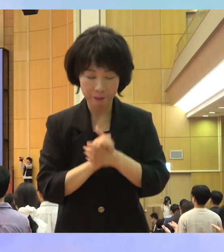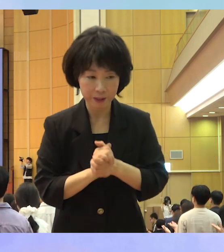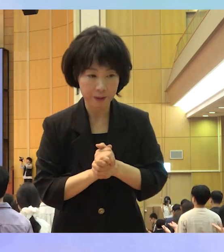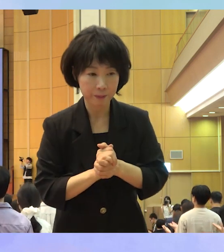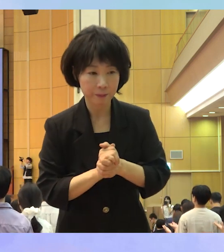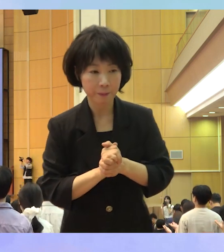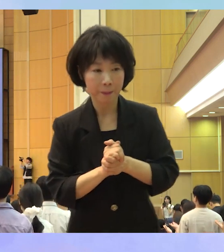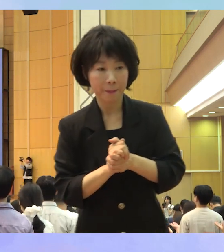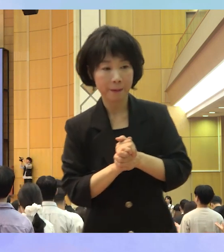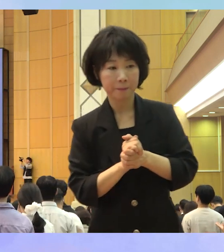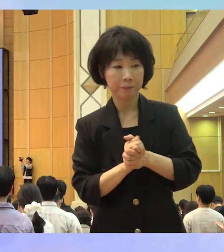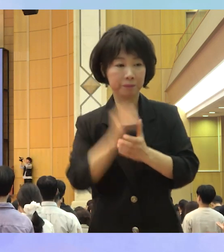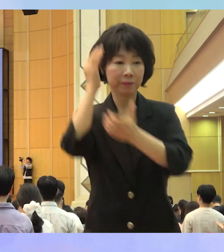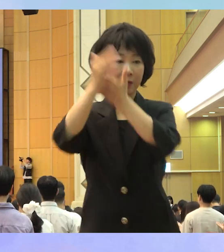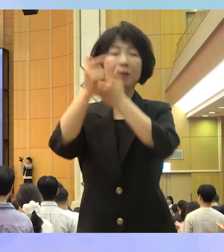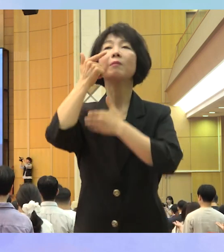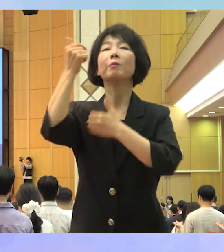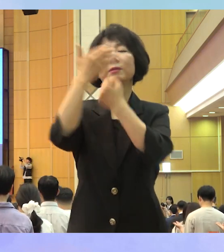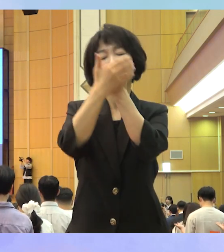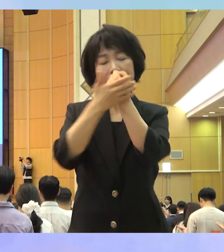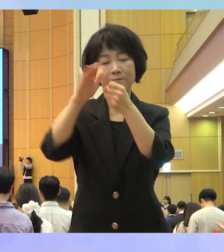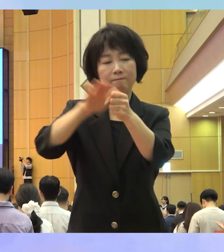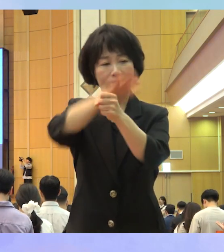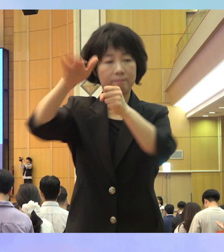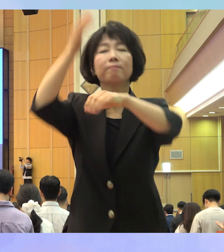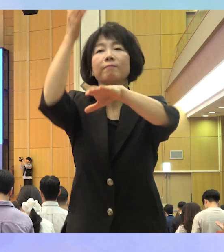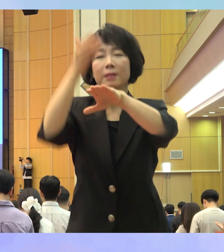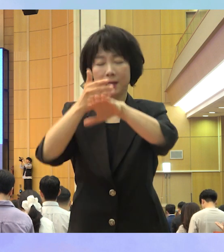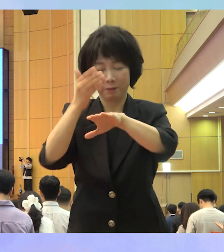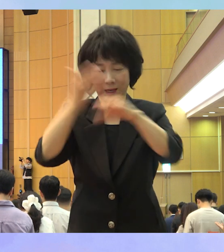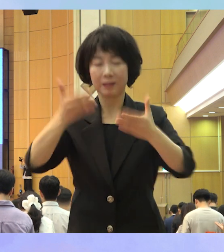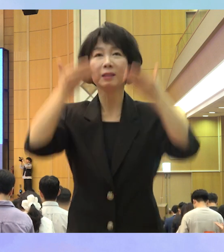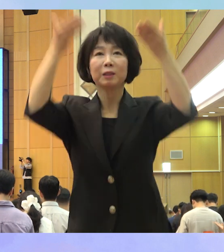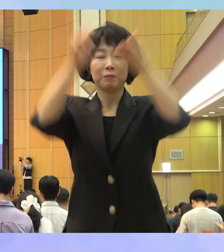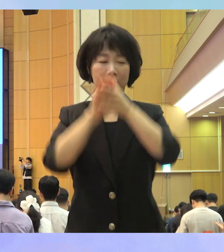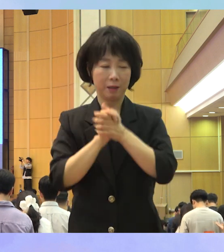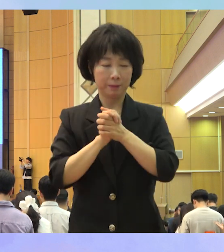것. 하나님 아버지, 은혜와 사랑을 감사를 드립니다.